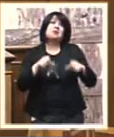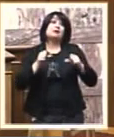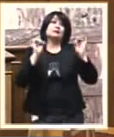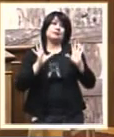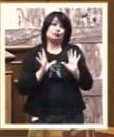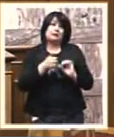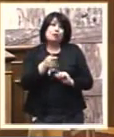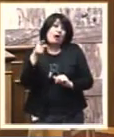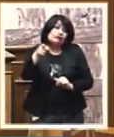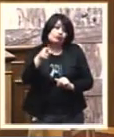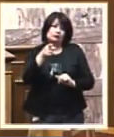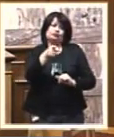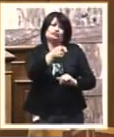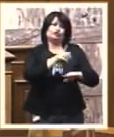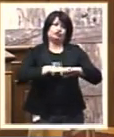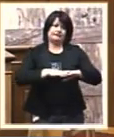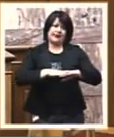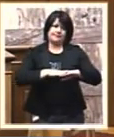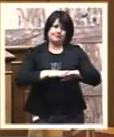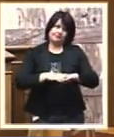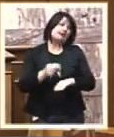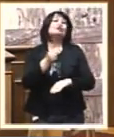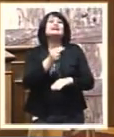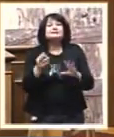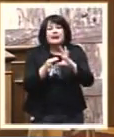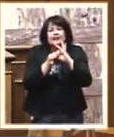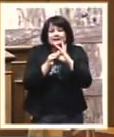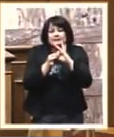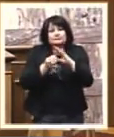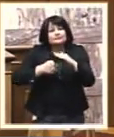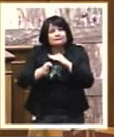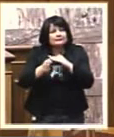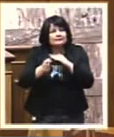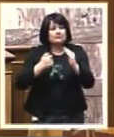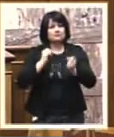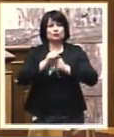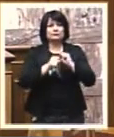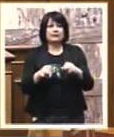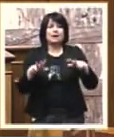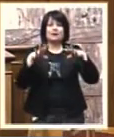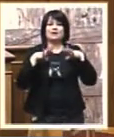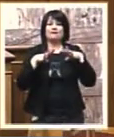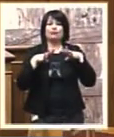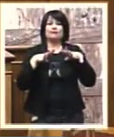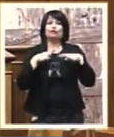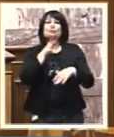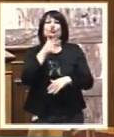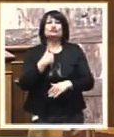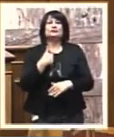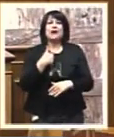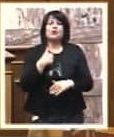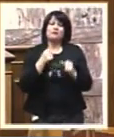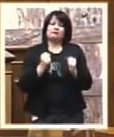ευθύνες. Εν τέλει, η πελατειακή λογική σημαίνει απλά κάθε προσπάθεια να βολευτούμε προσωρινά ή να μην